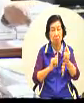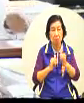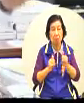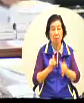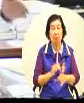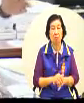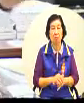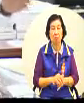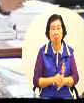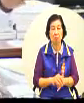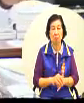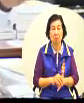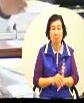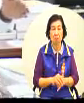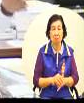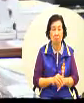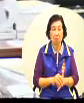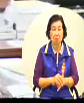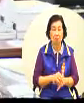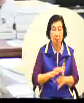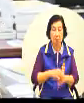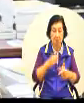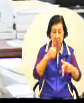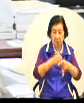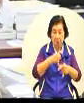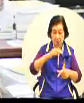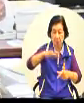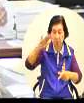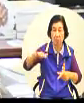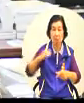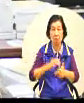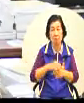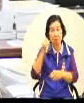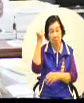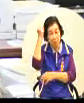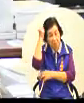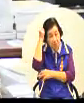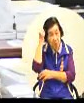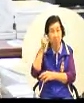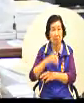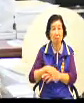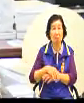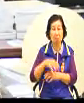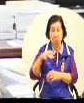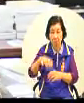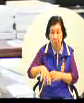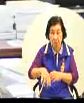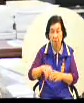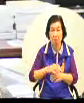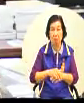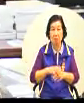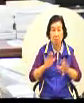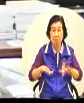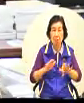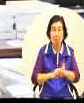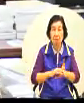明明是在建山部落的住户，但是他的土地面积的行政区归于六龟区公所。